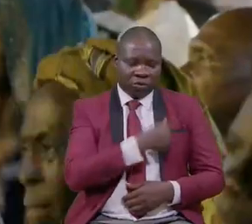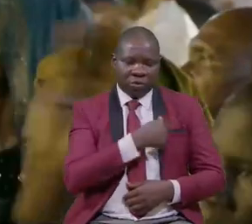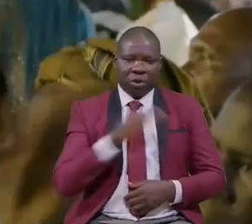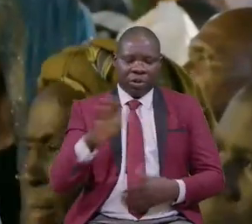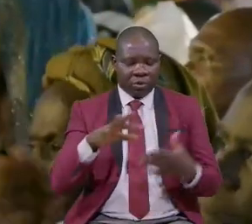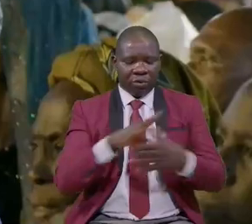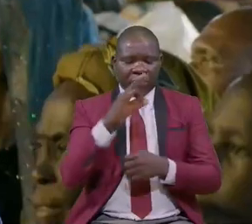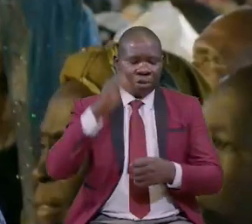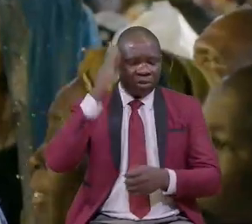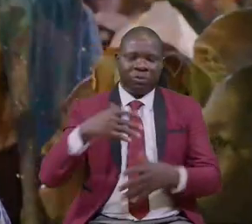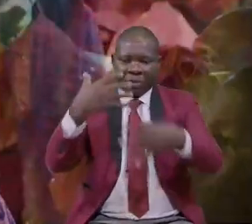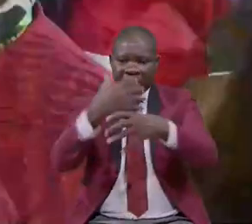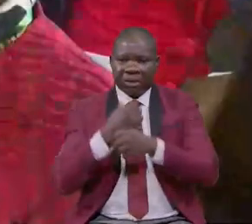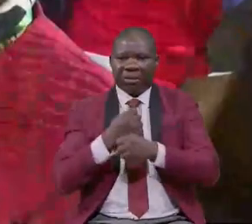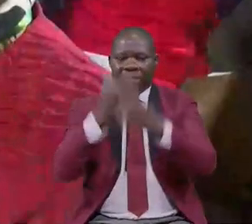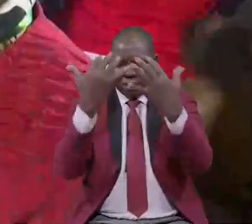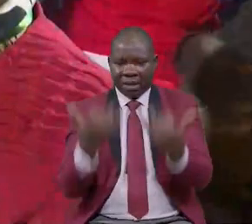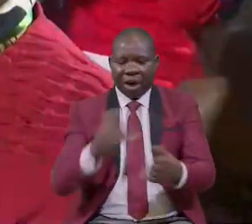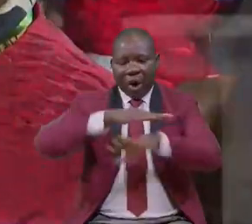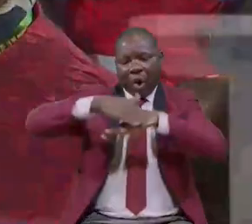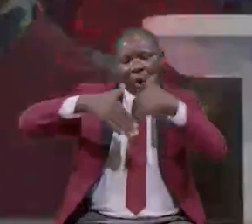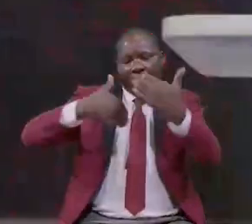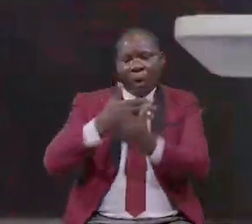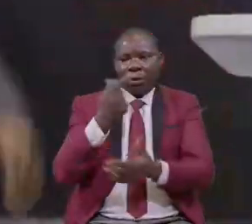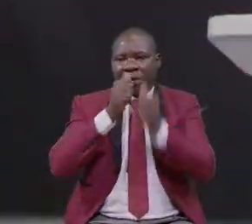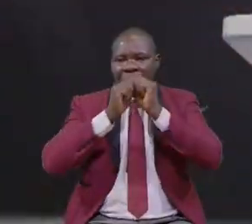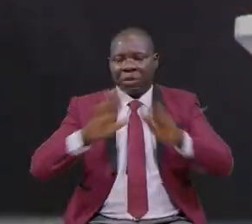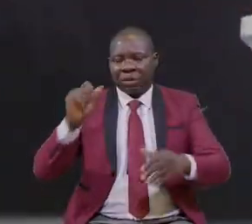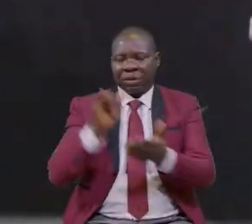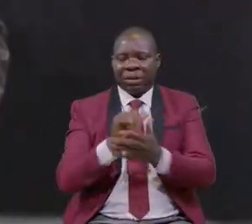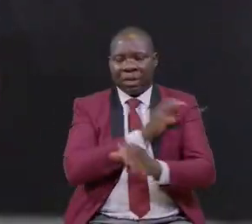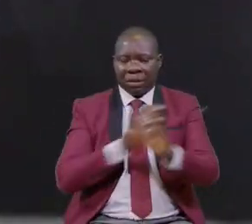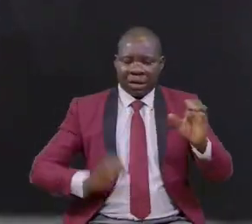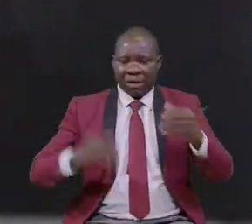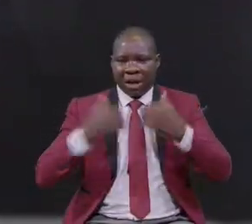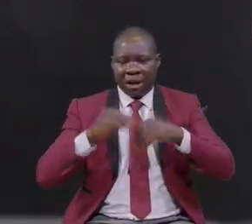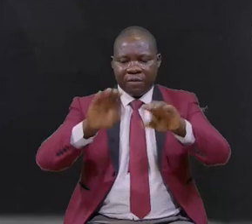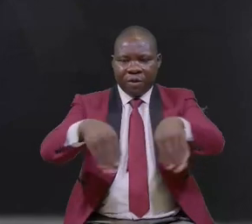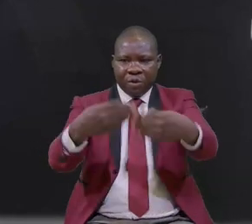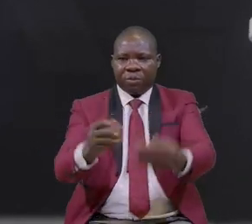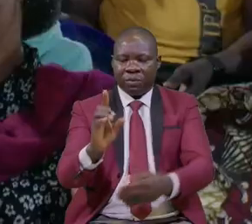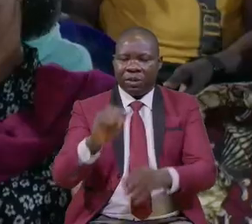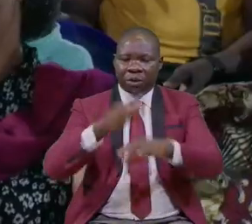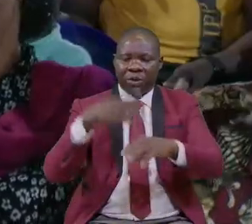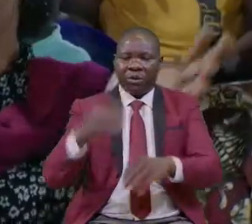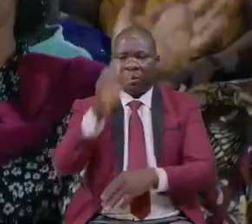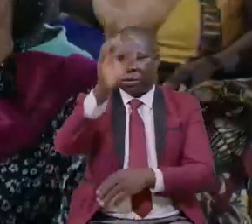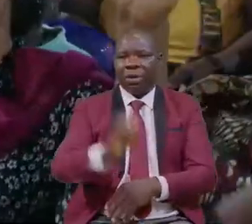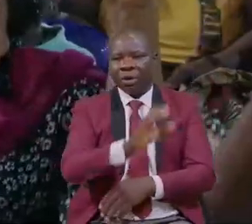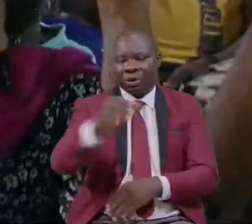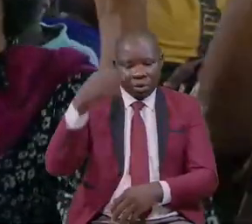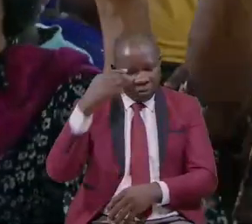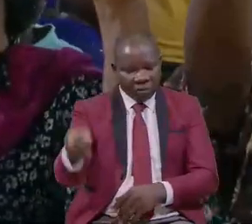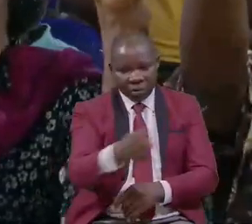esprit va recevoir maintenant toutes les bénédictions que Christ a pourvues sur la croix du calvaire. Pour